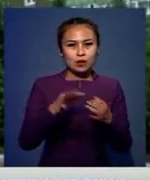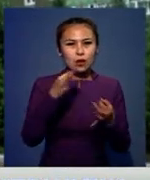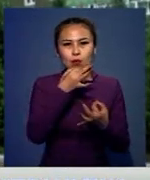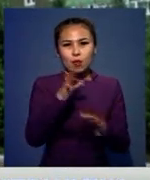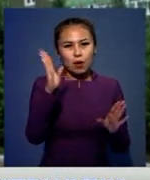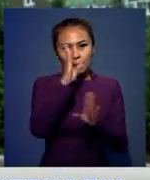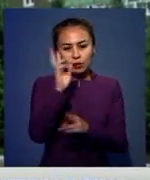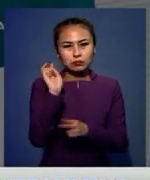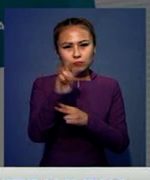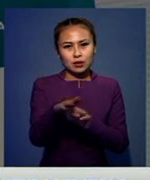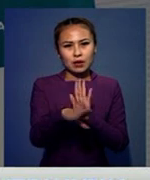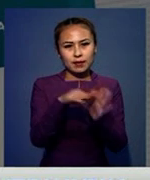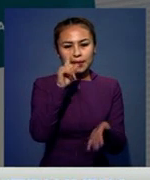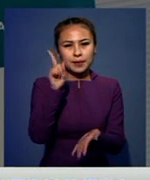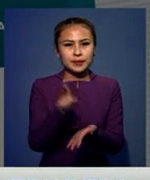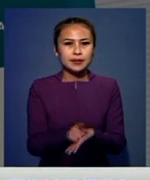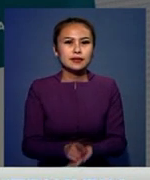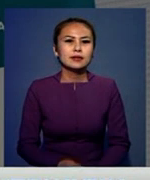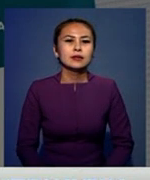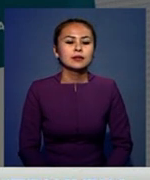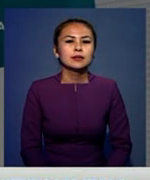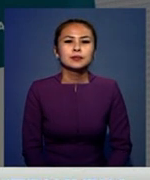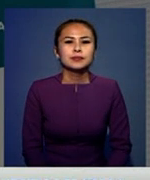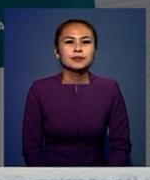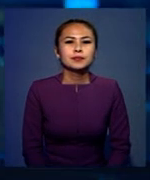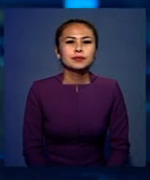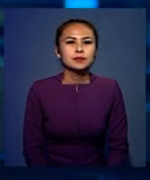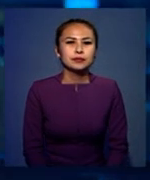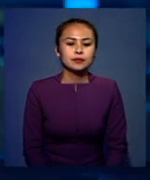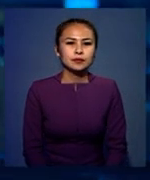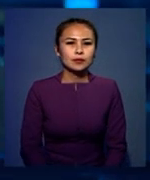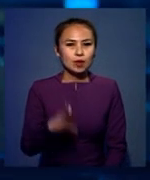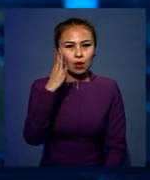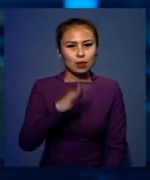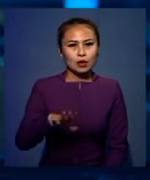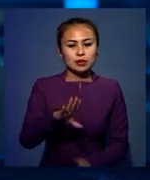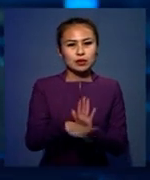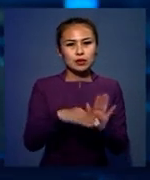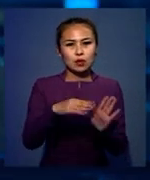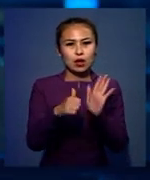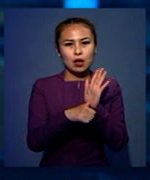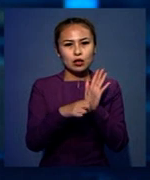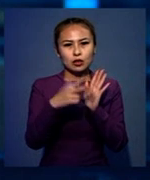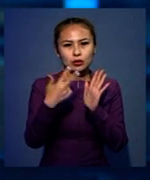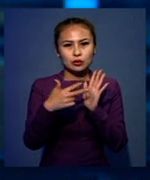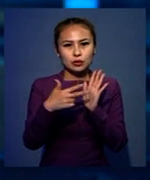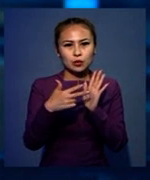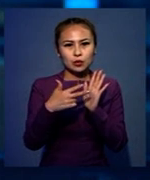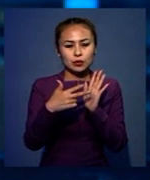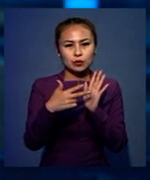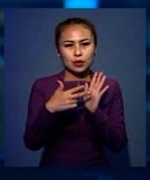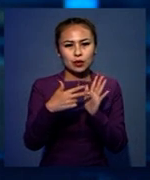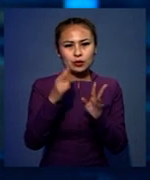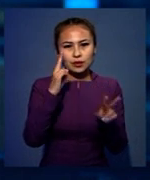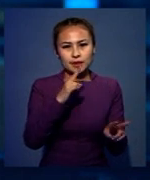болмасын, учаскеге барып дауыс берулері міндет деп ойлаймын. Алматы облысындағы сайлауға